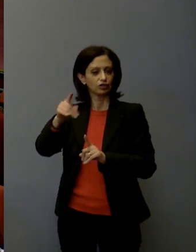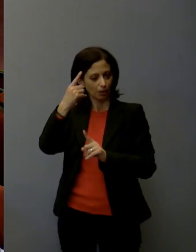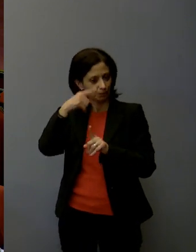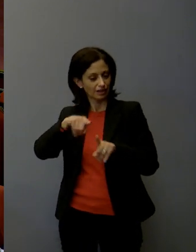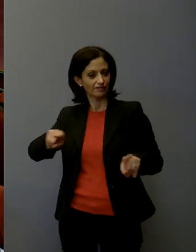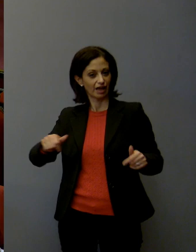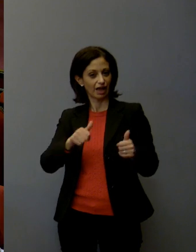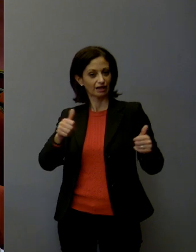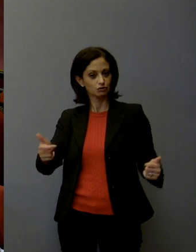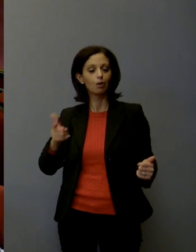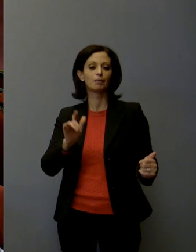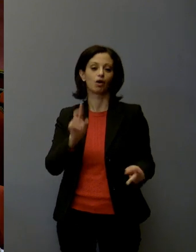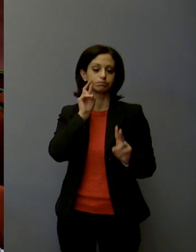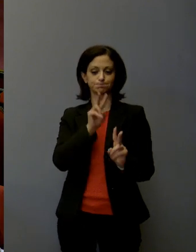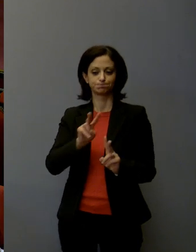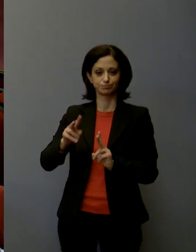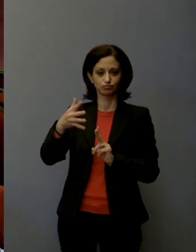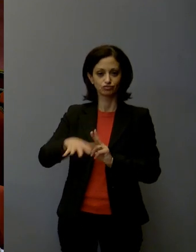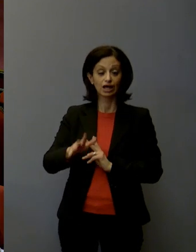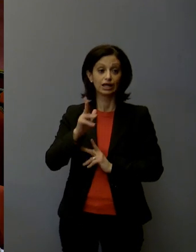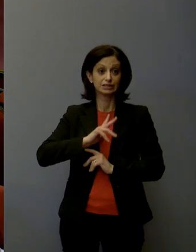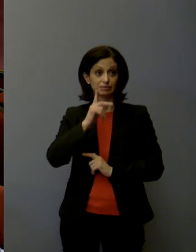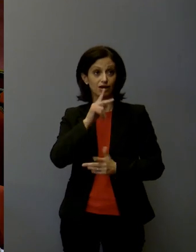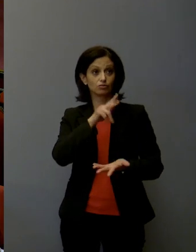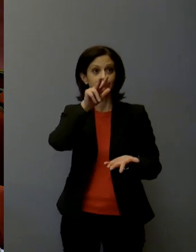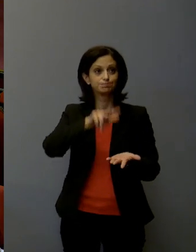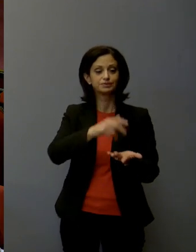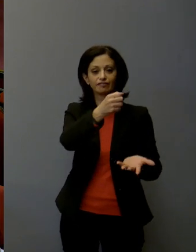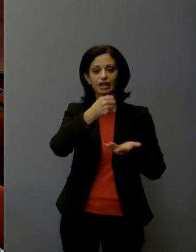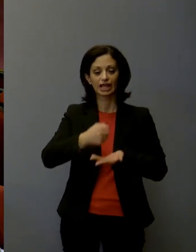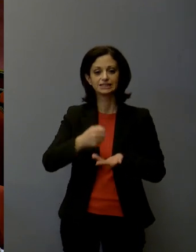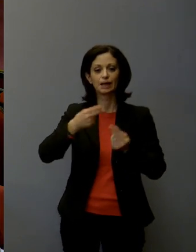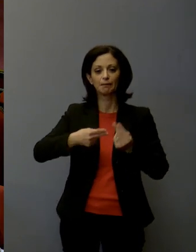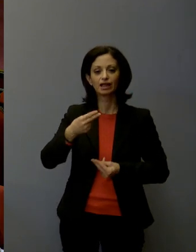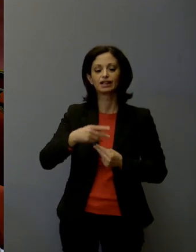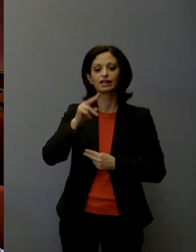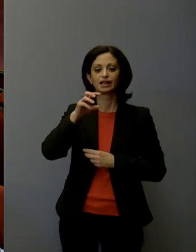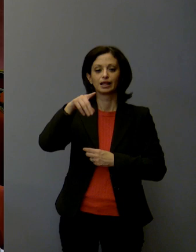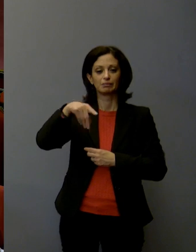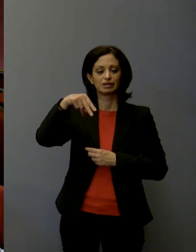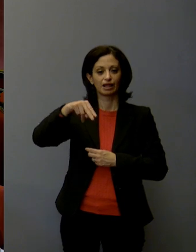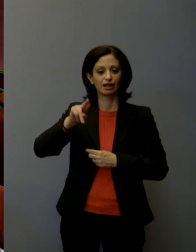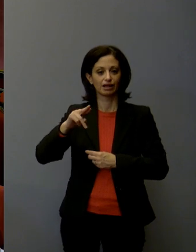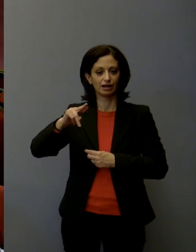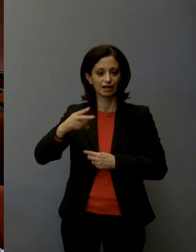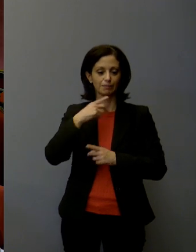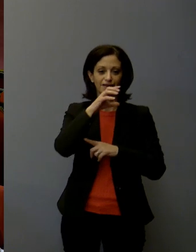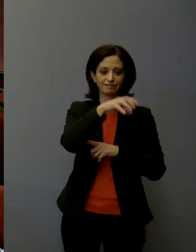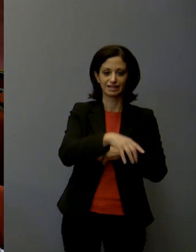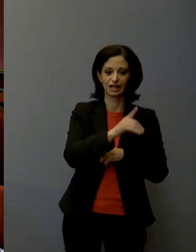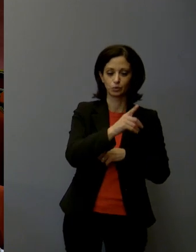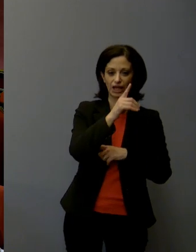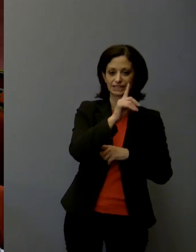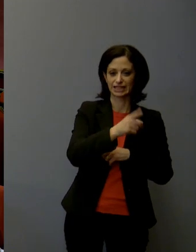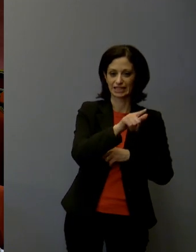e sperando venga confermato l'arrivo dei finanziamenti del pnrr per vile come Villa Imperiale Duchessa di Galliera e